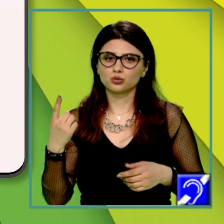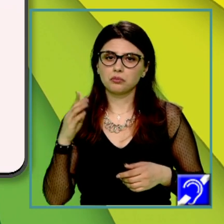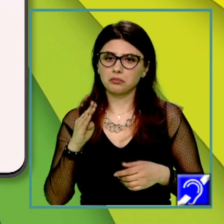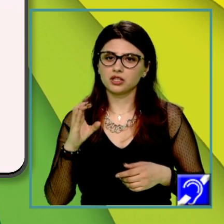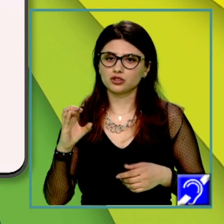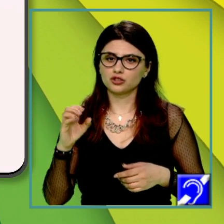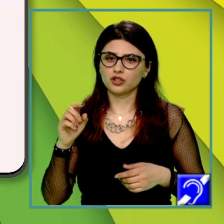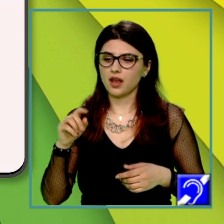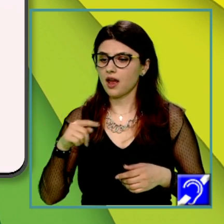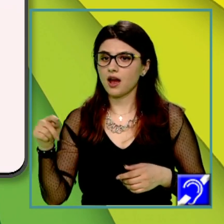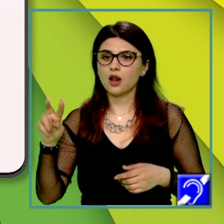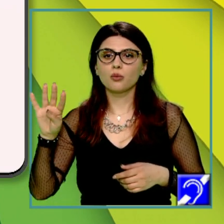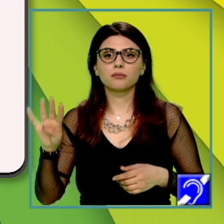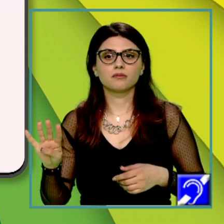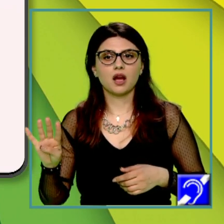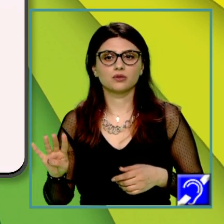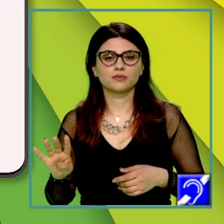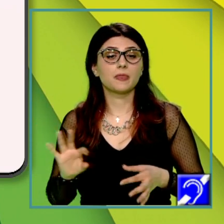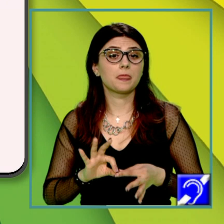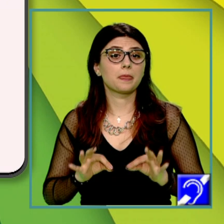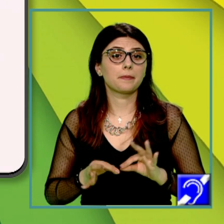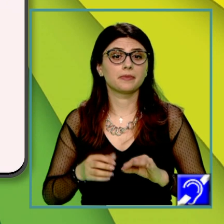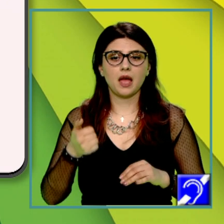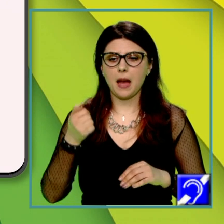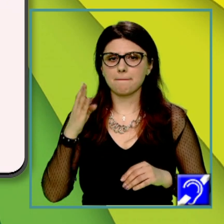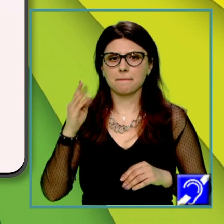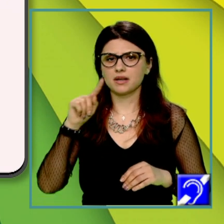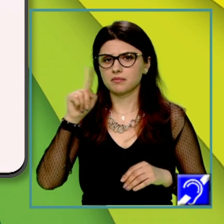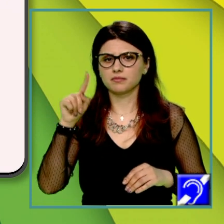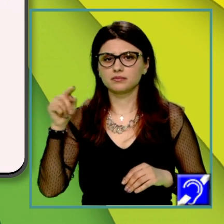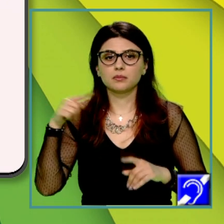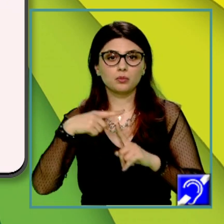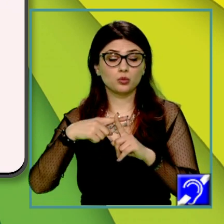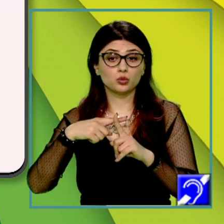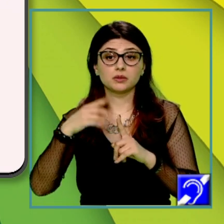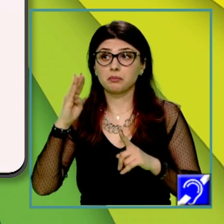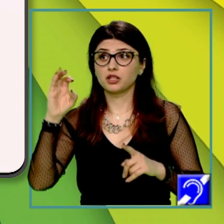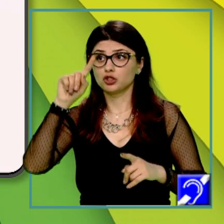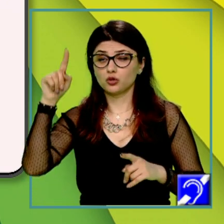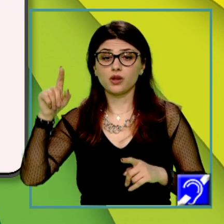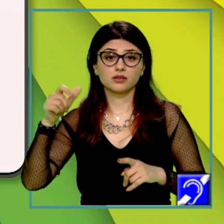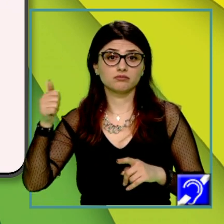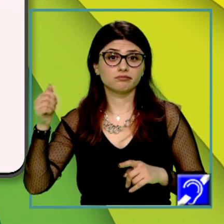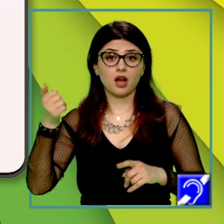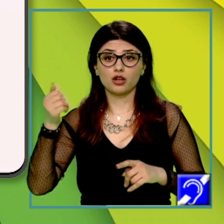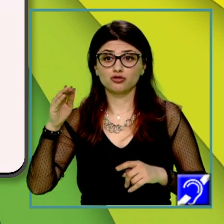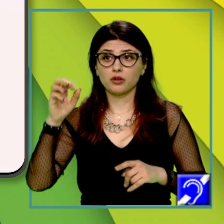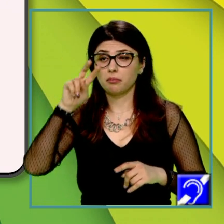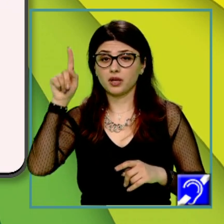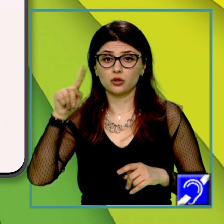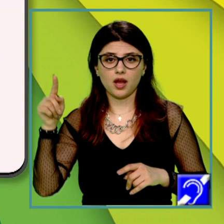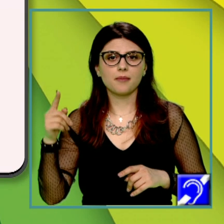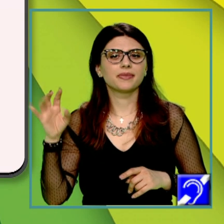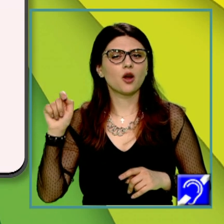cu patru se observă că a b pătrat plus b pătrat egal cu AC pătrat și de reciproca teoremei lui